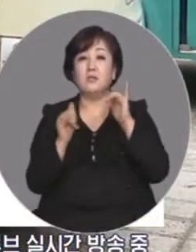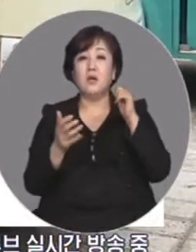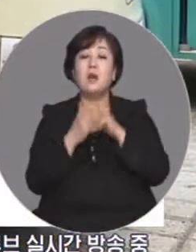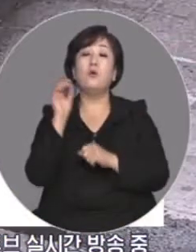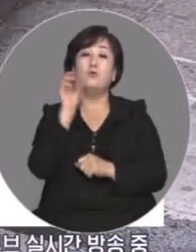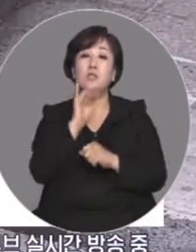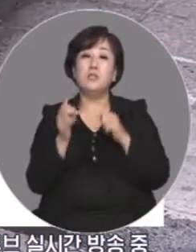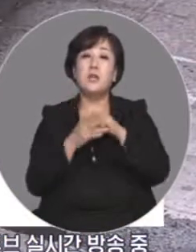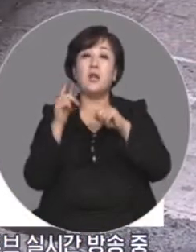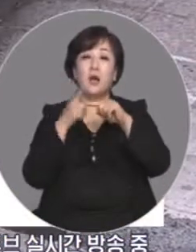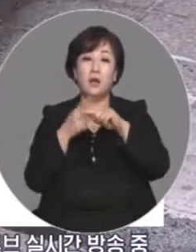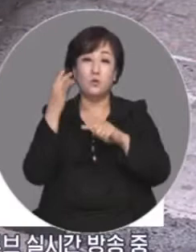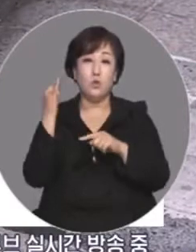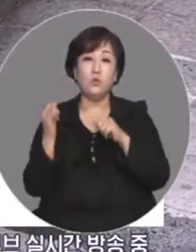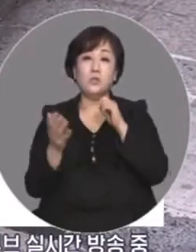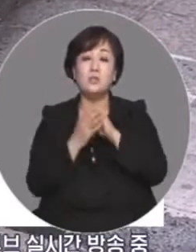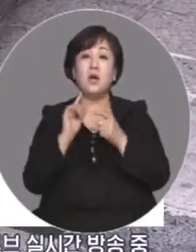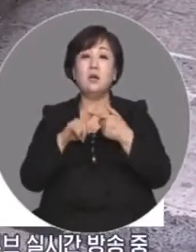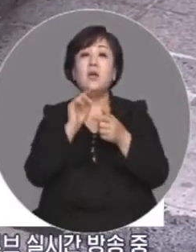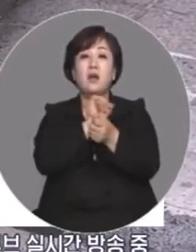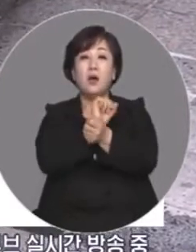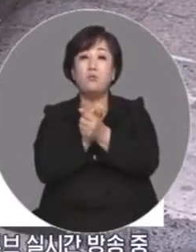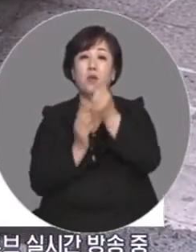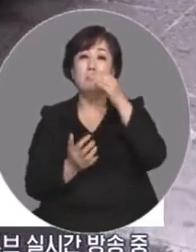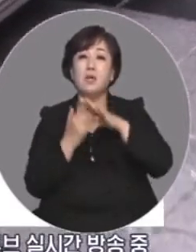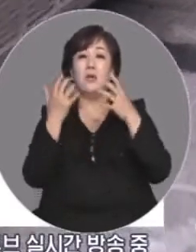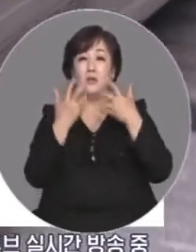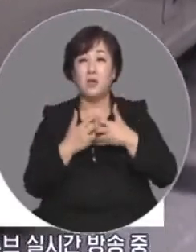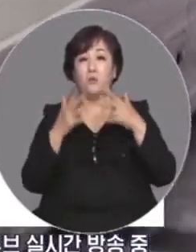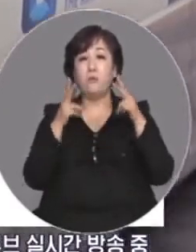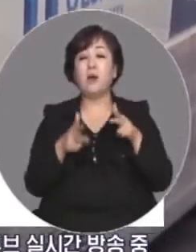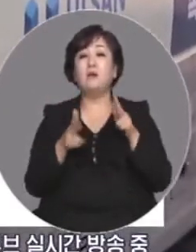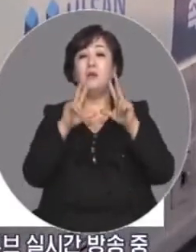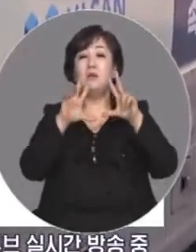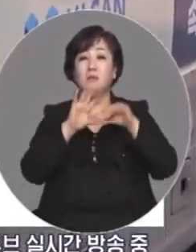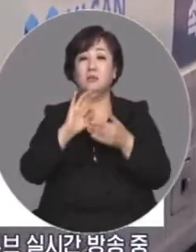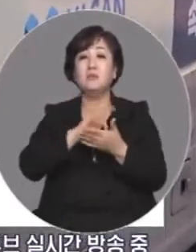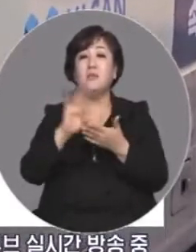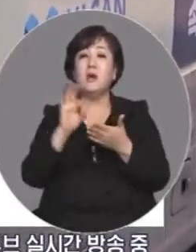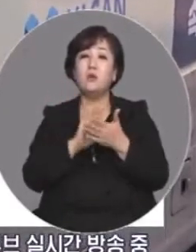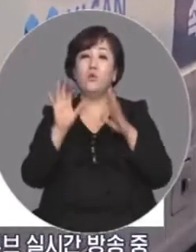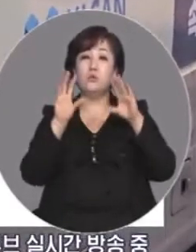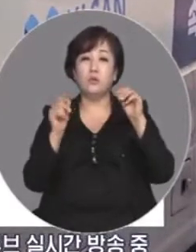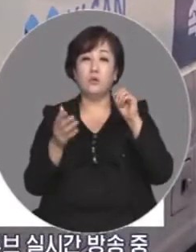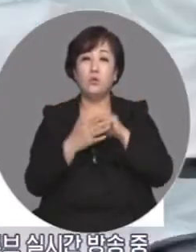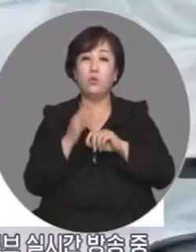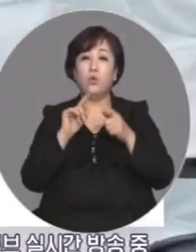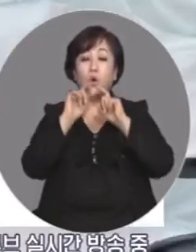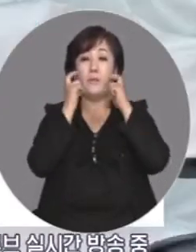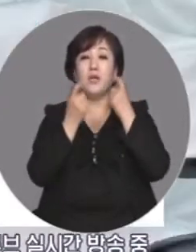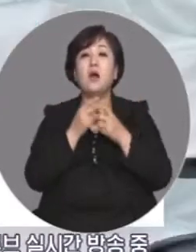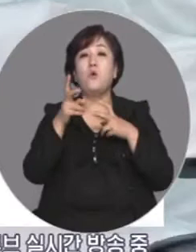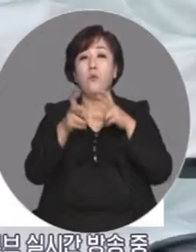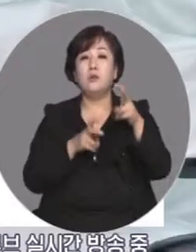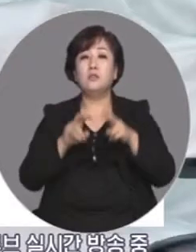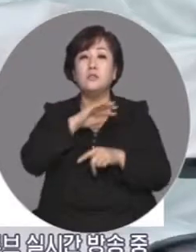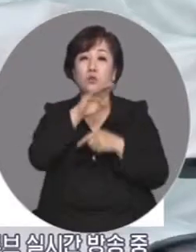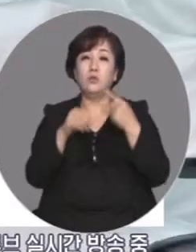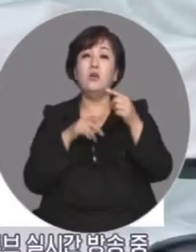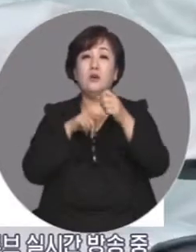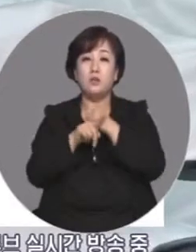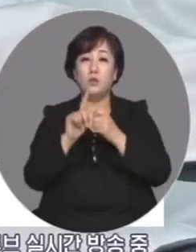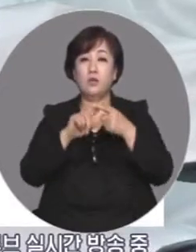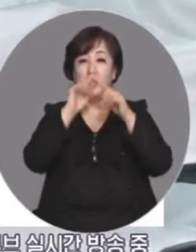운전기사와 간호사 감염 우려 등으로 냉방기 사용을 제한하고 민간업체에 이송료를 지불하고 있다며 버스 운영